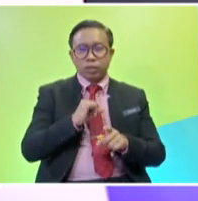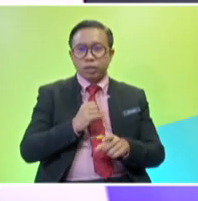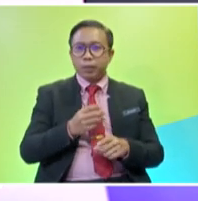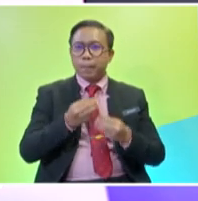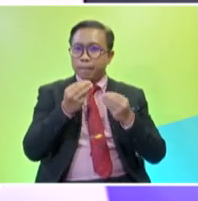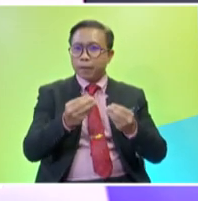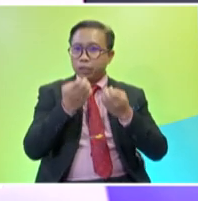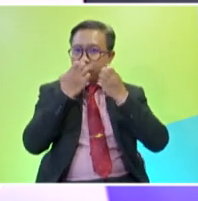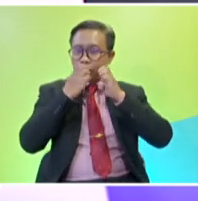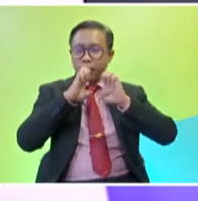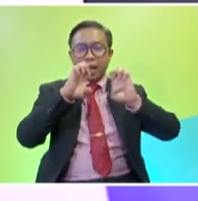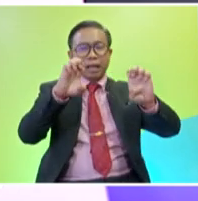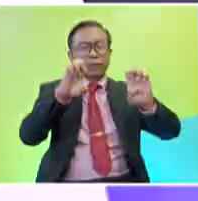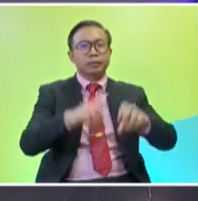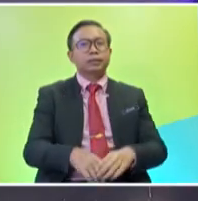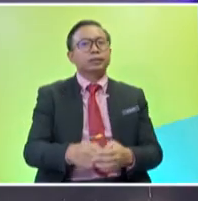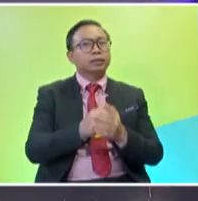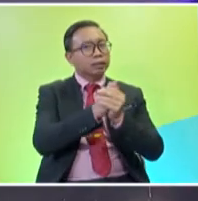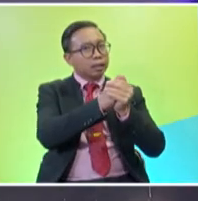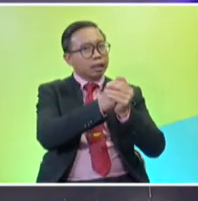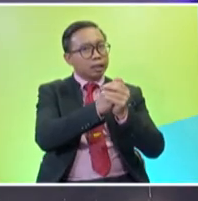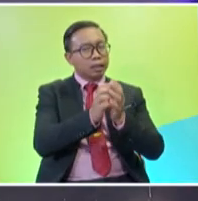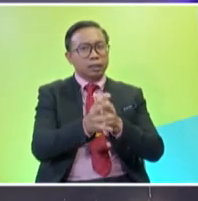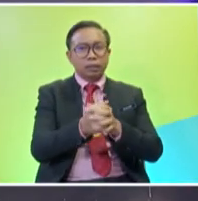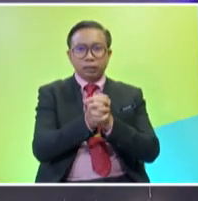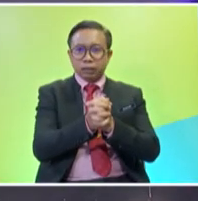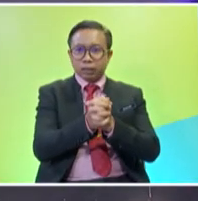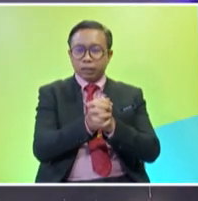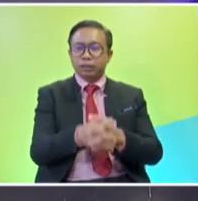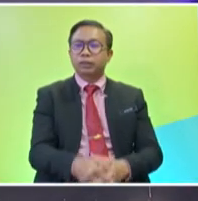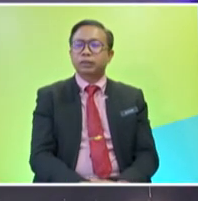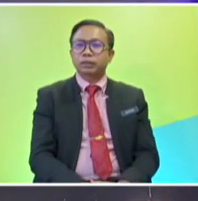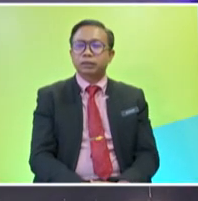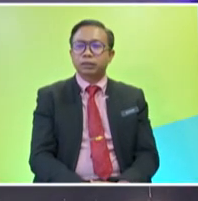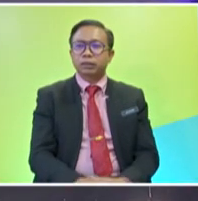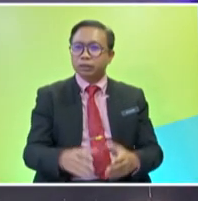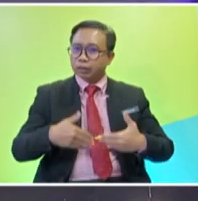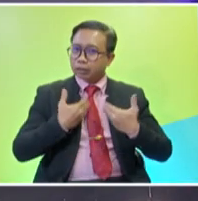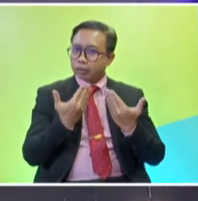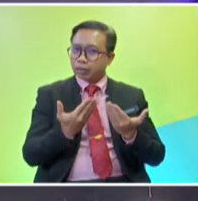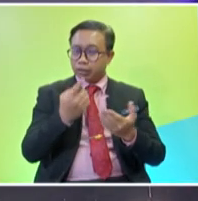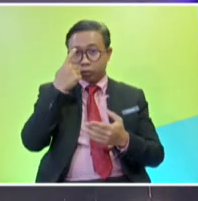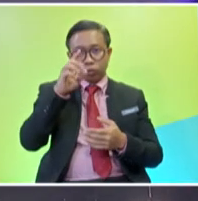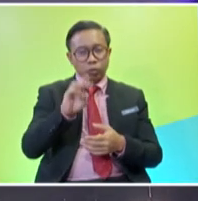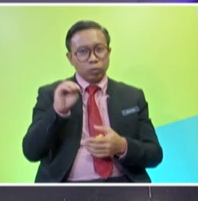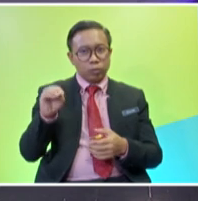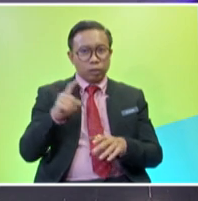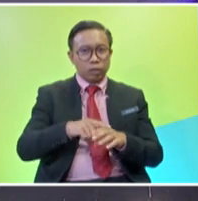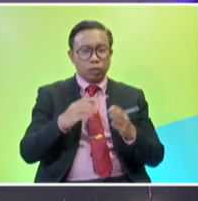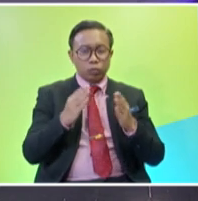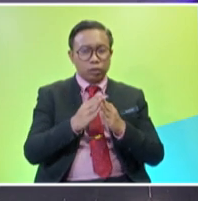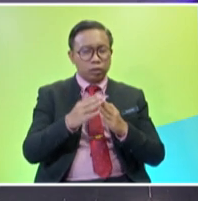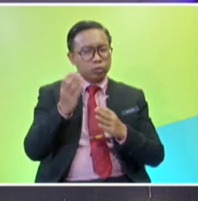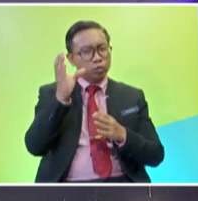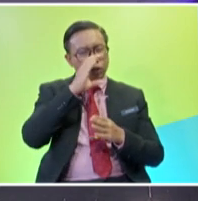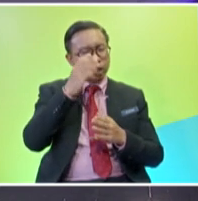cemalang Cemerlang baik tadi ucapkan kepada semua sekali dan bagaimana untuk mudah-murid di rumah mendapatkan latihan pengukuhan